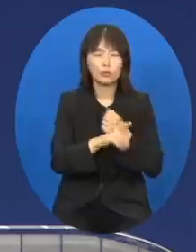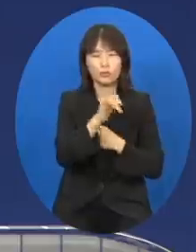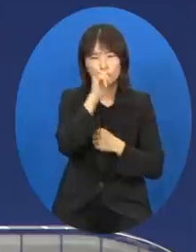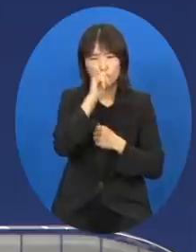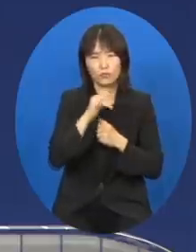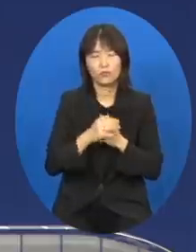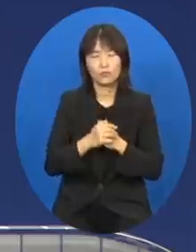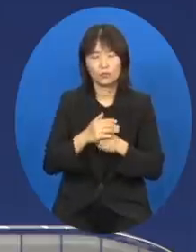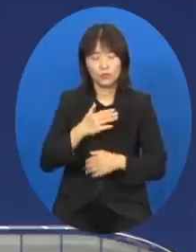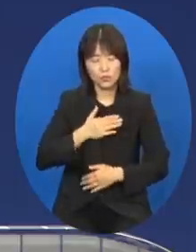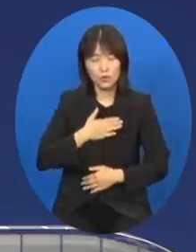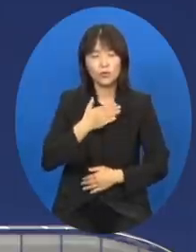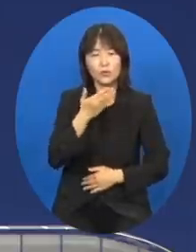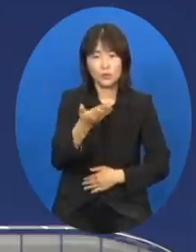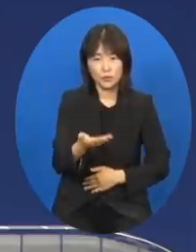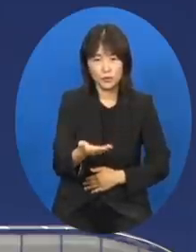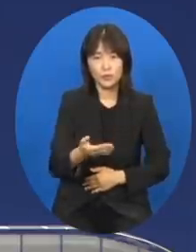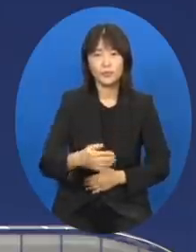저나 여러분이나